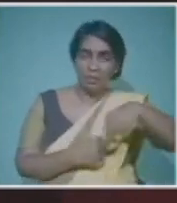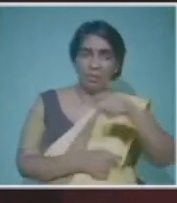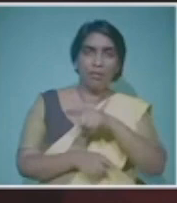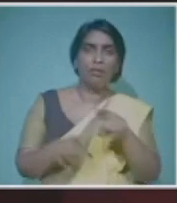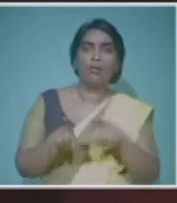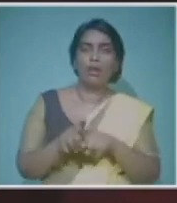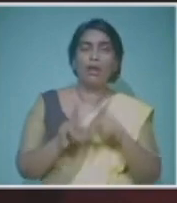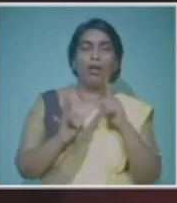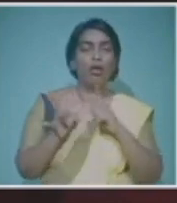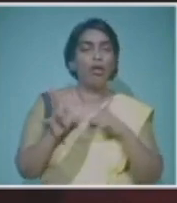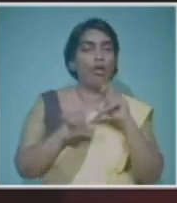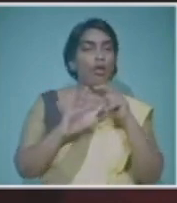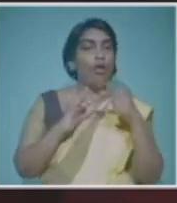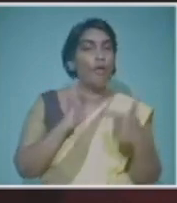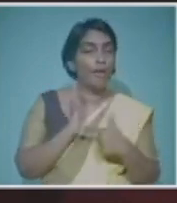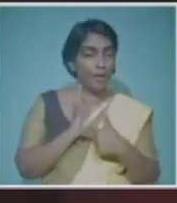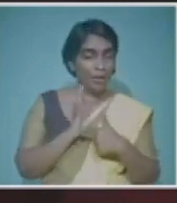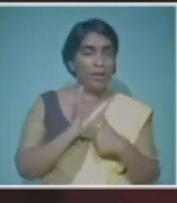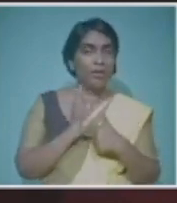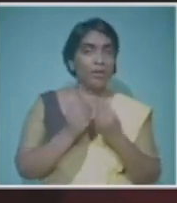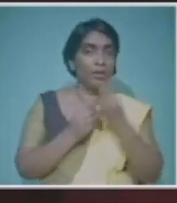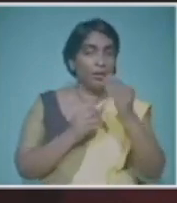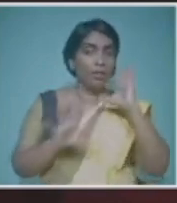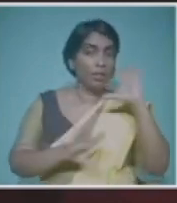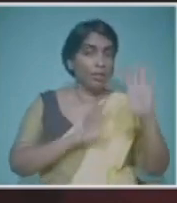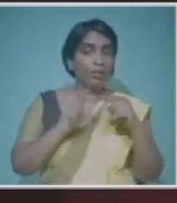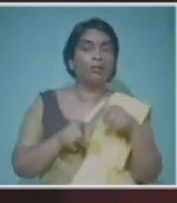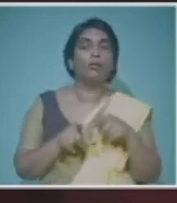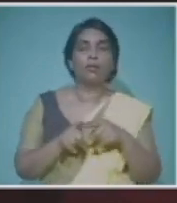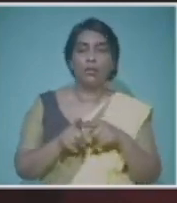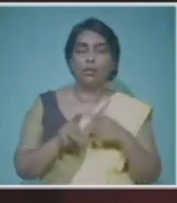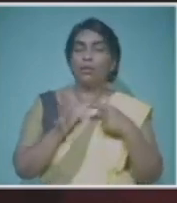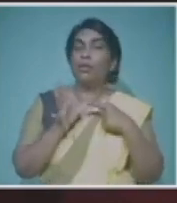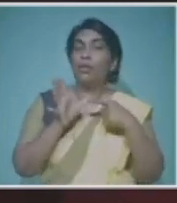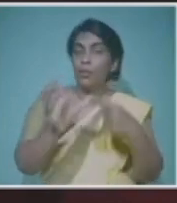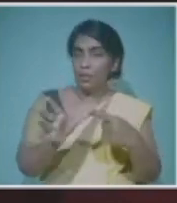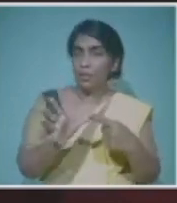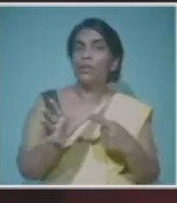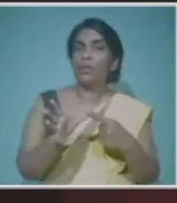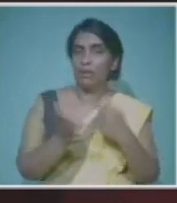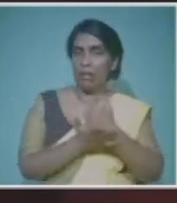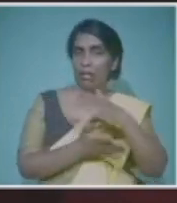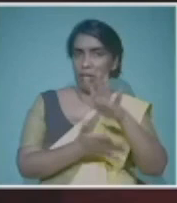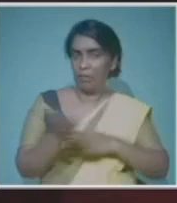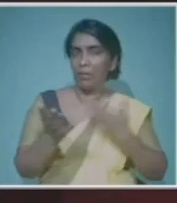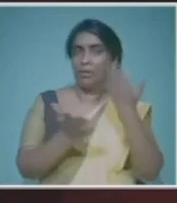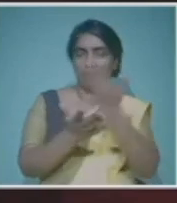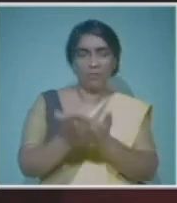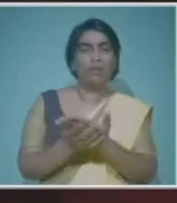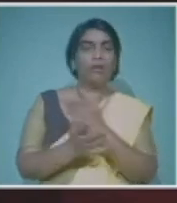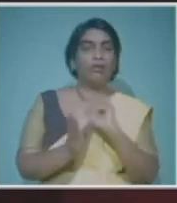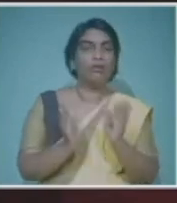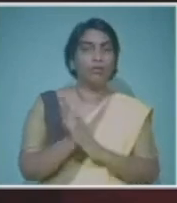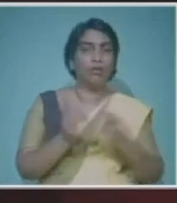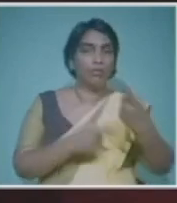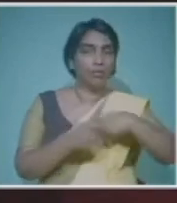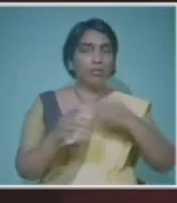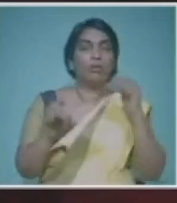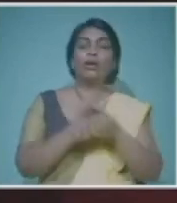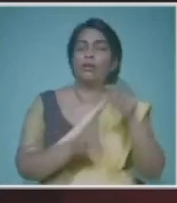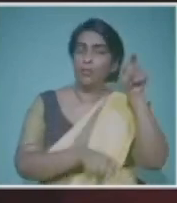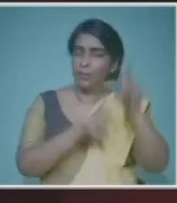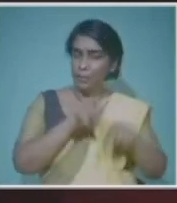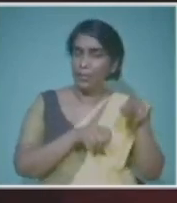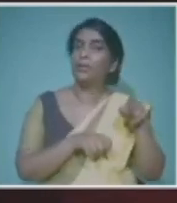වගේම විකනාධිපතිවරයා ලබා දීපු තොරතුරු වලට පිළිතුරු ලිපියක් ලබා දීලා තියෙනවා ඒ ප්‍රසම්පාදන කමිටුවේ සහභාගී වෙච්ච